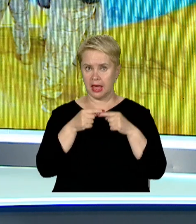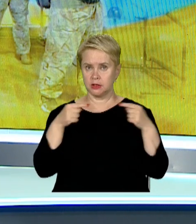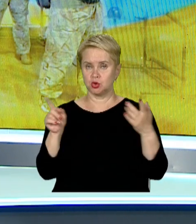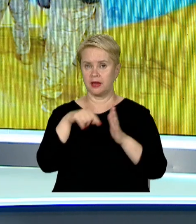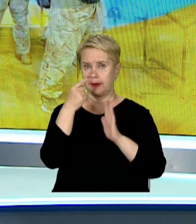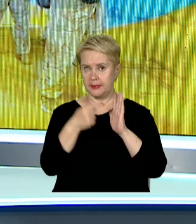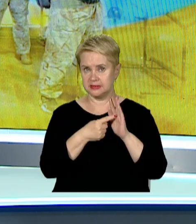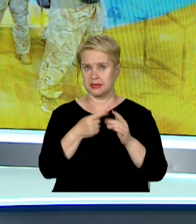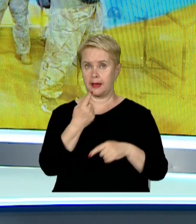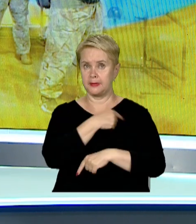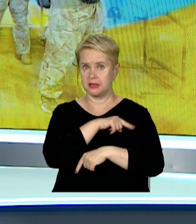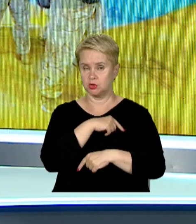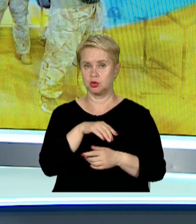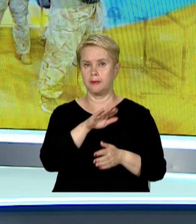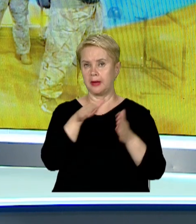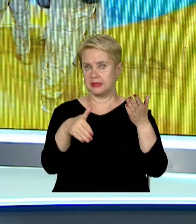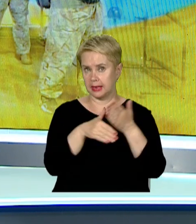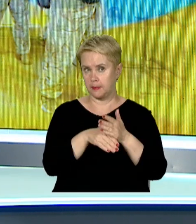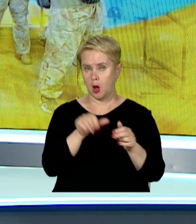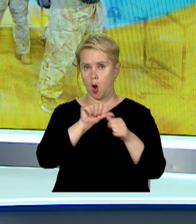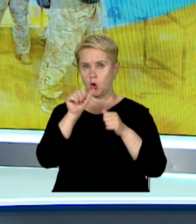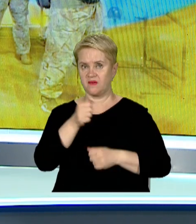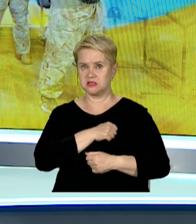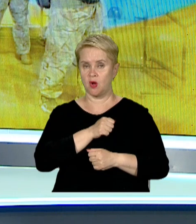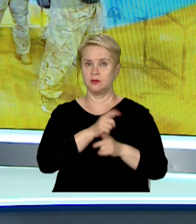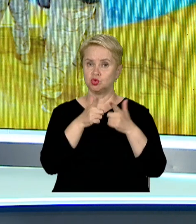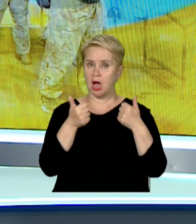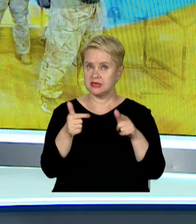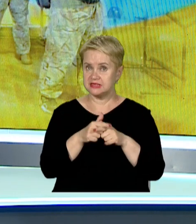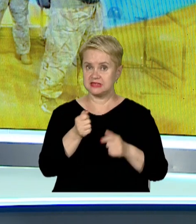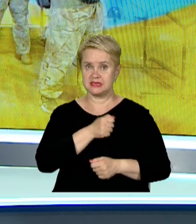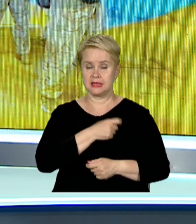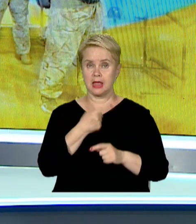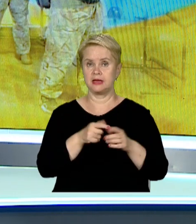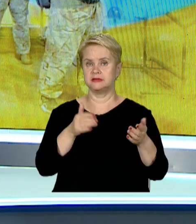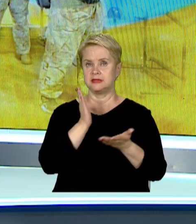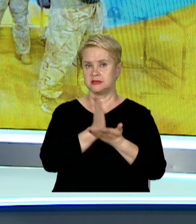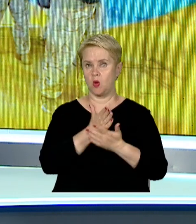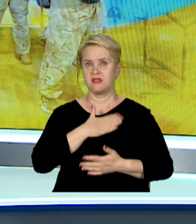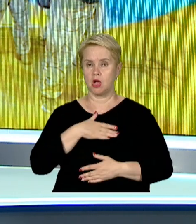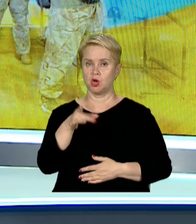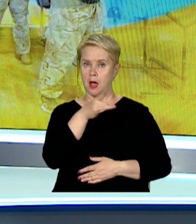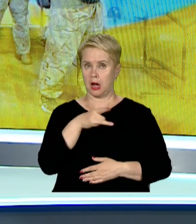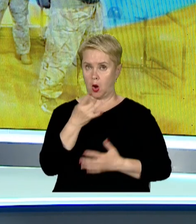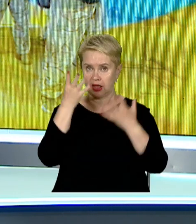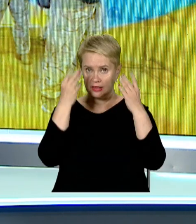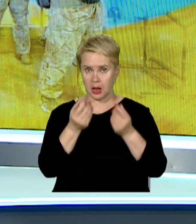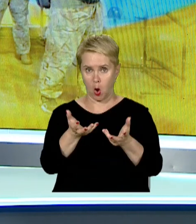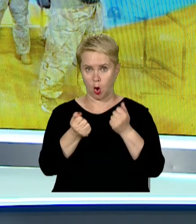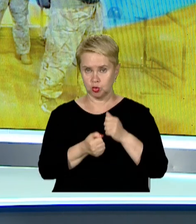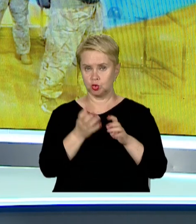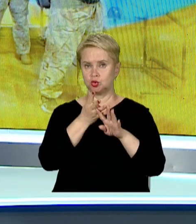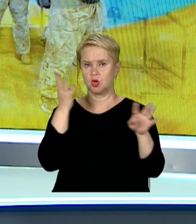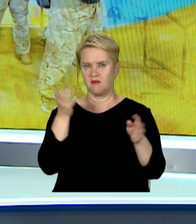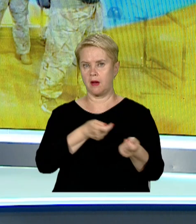інших містах. Під медичним патронатом також і окремі військові частини, які дислокуються в нашому регіоні. Днями вони отримали